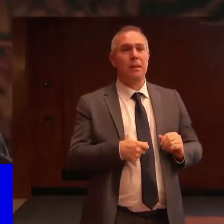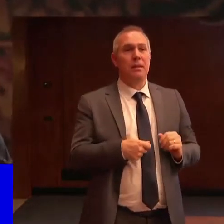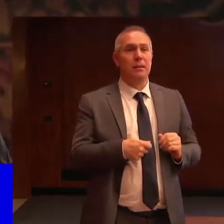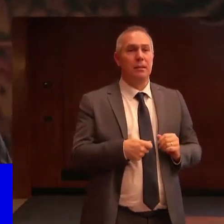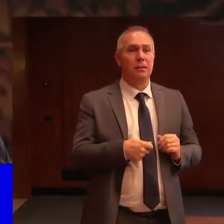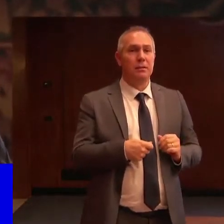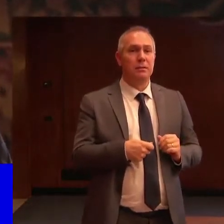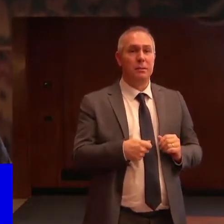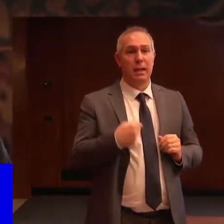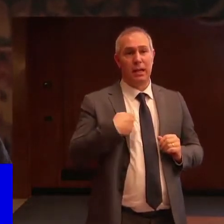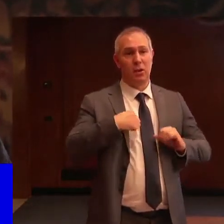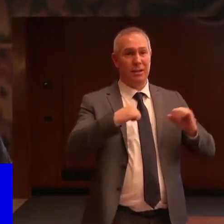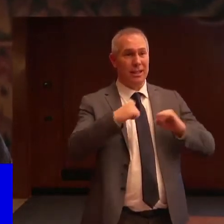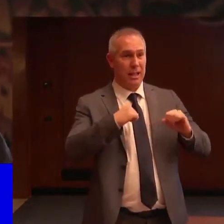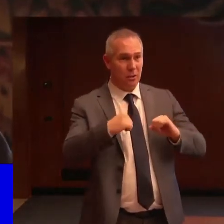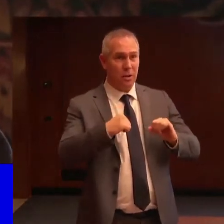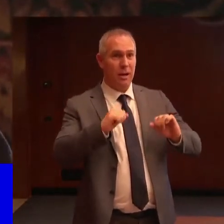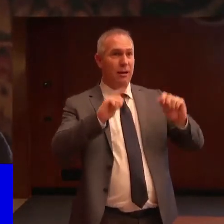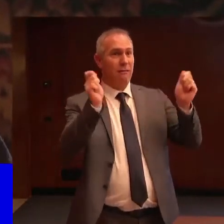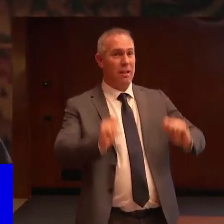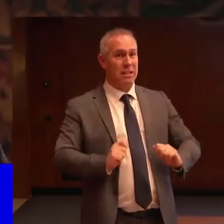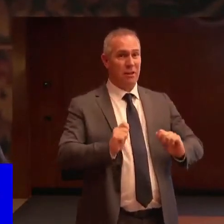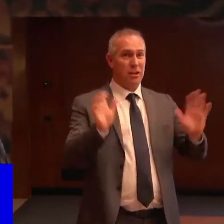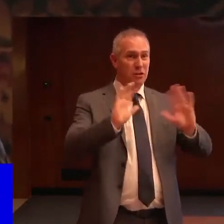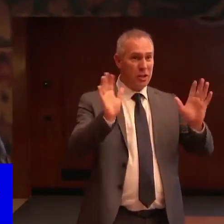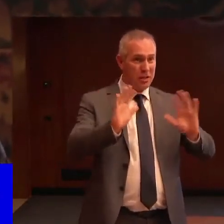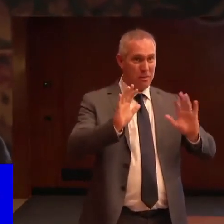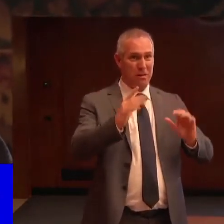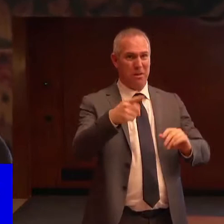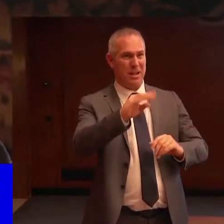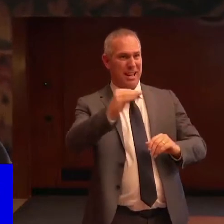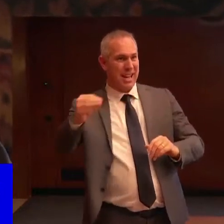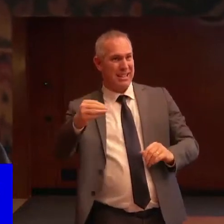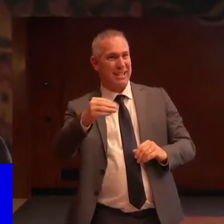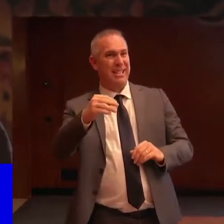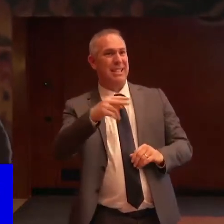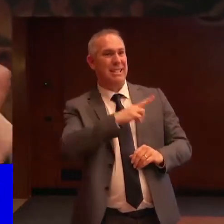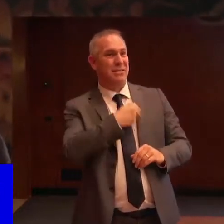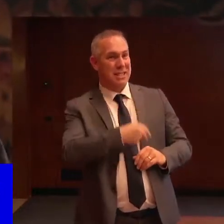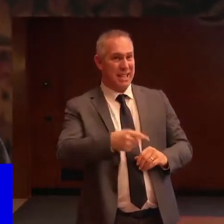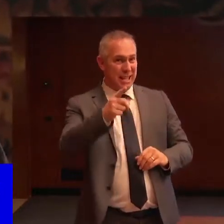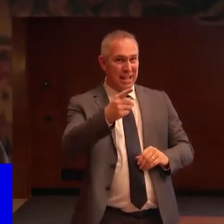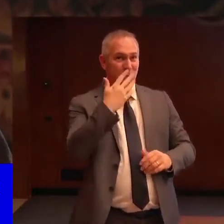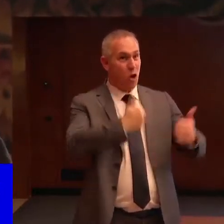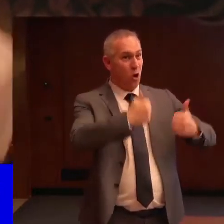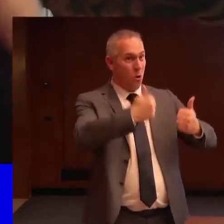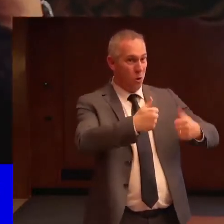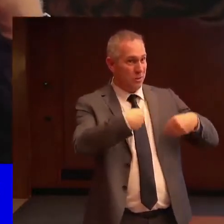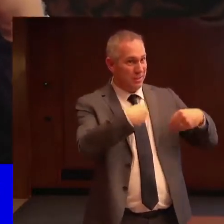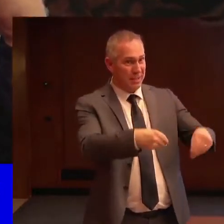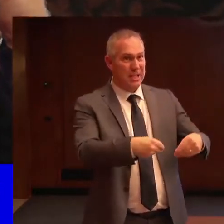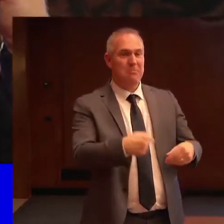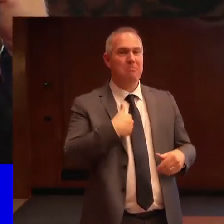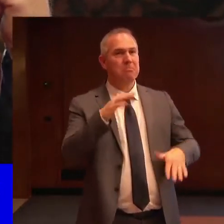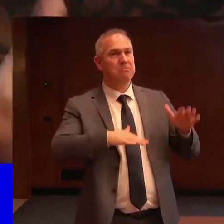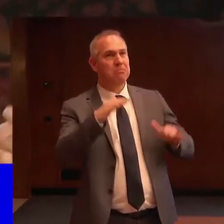Io sono direttore di un festival di cinema per ragazzi in Svizzera. Volevo metterlo in concorso, ma avevo il dubbio che quando si rideva